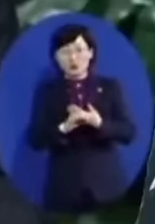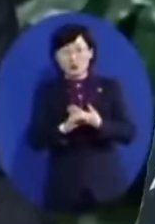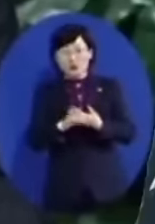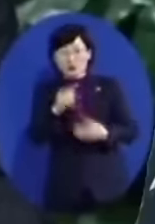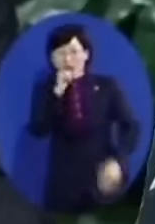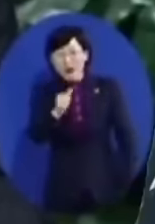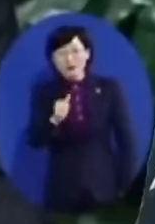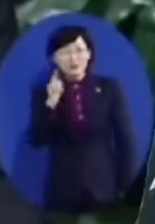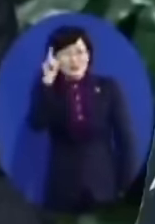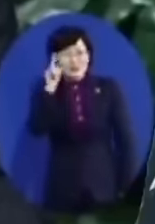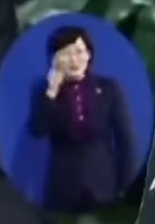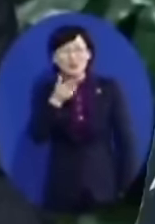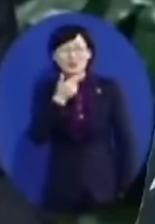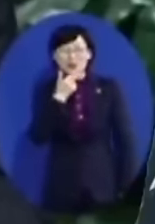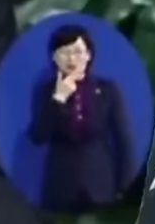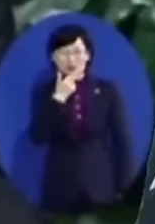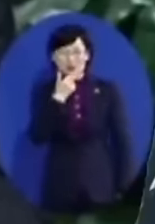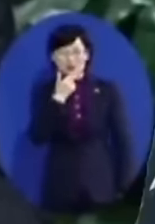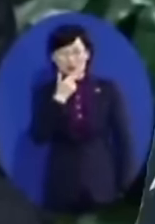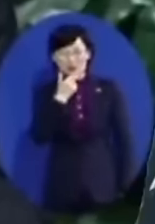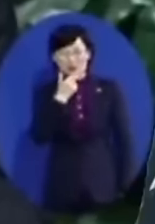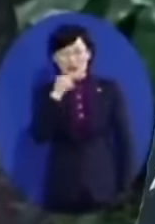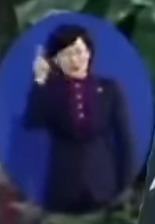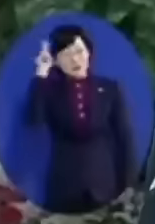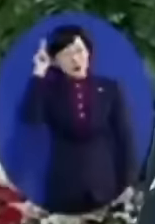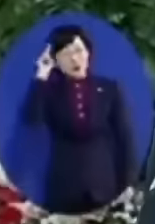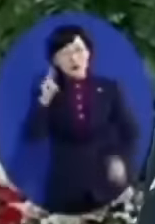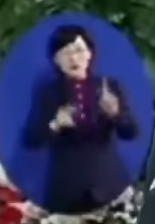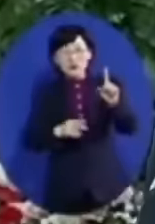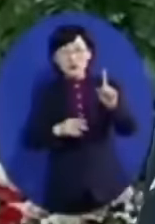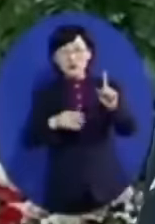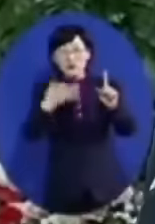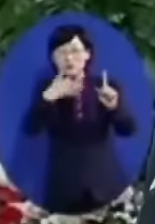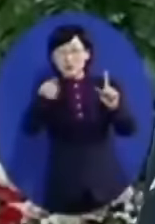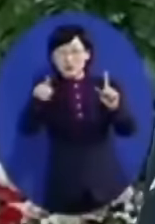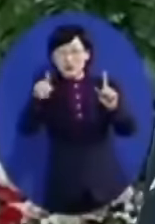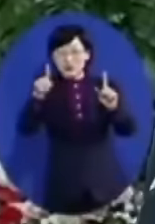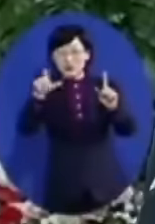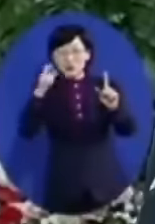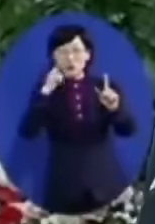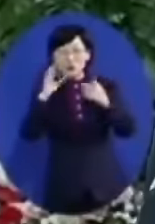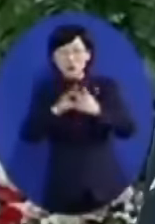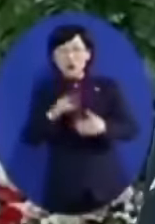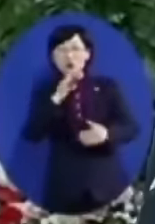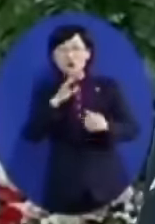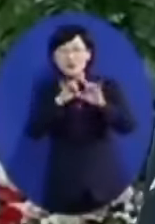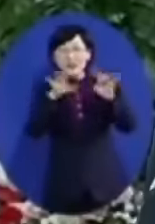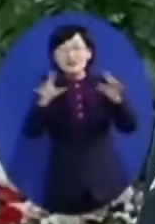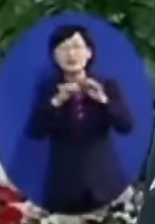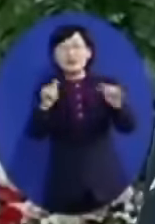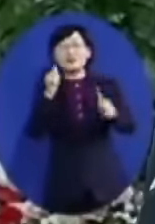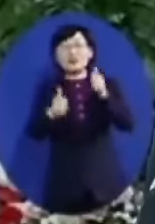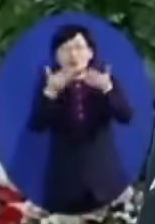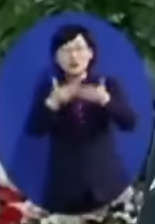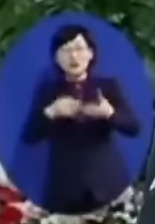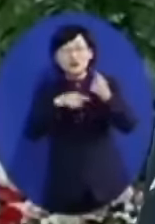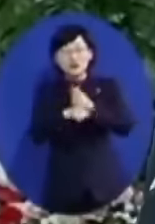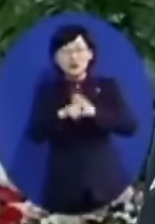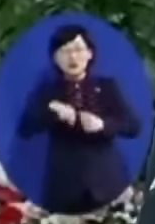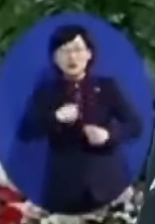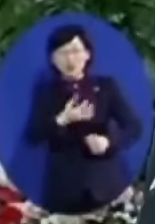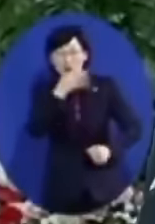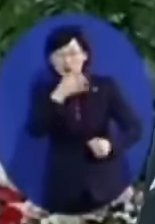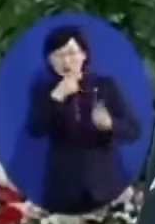결코 스트레스에 걸리지 않는다. 야고보서 1장 14절로 15절에 오직 각 사람이 시험을 받는 것은 자기 욕심에